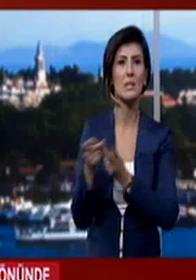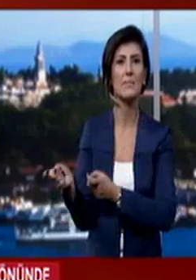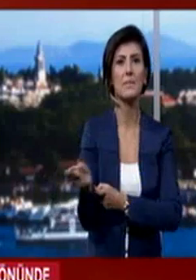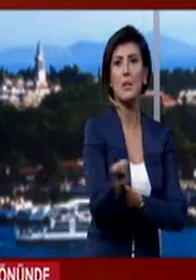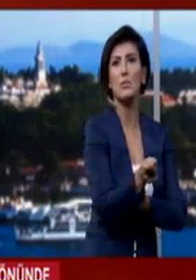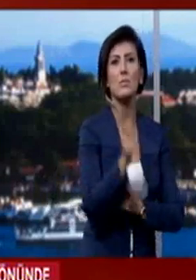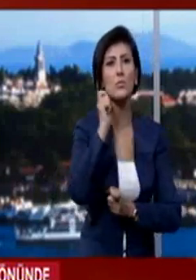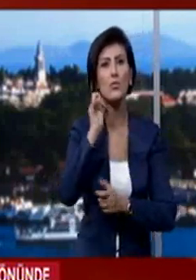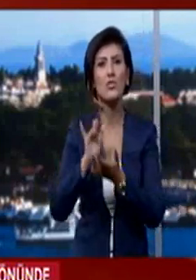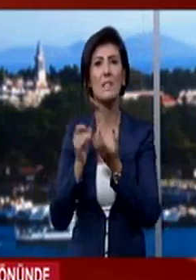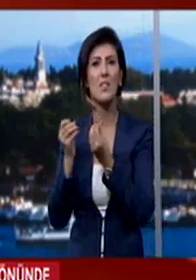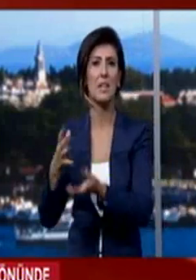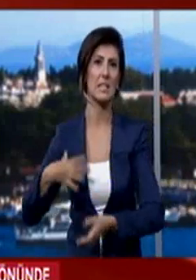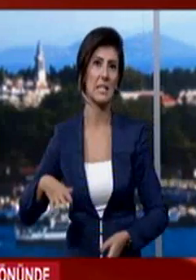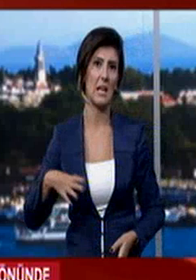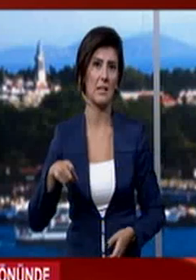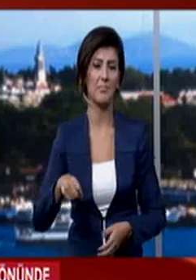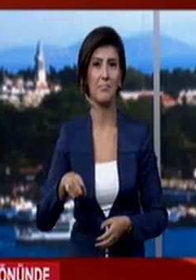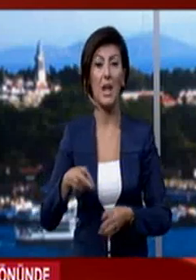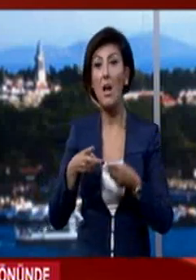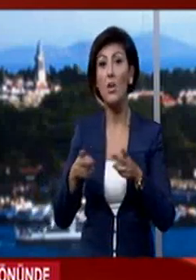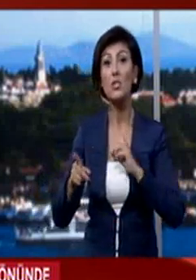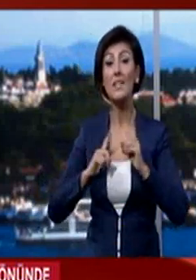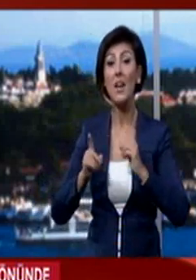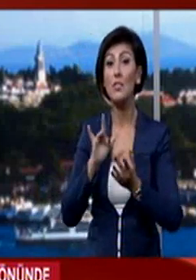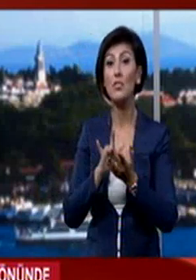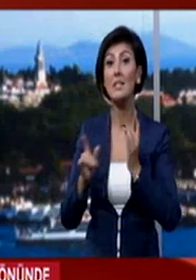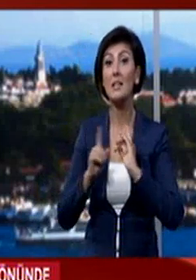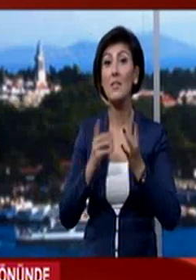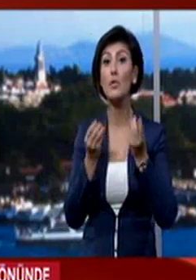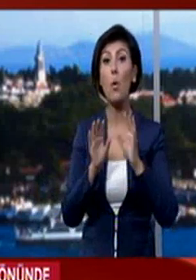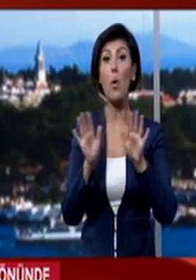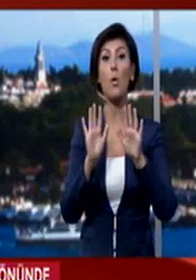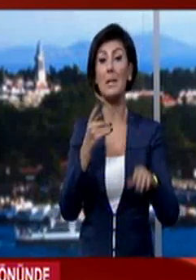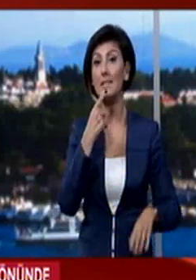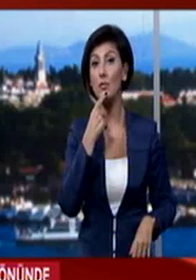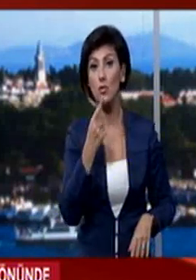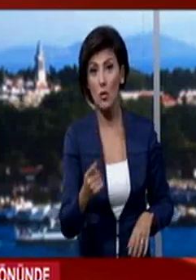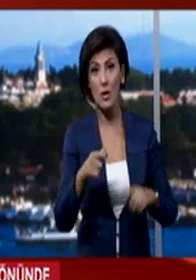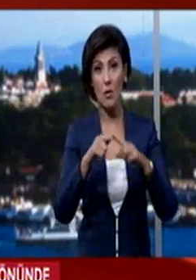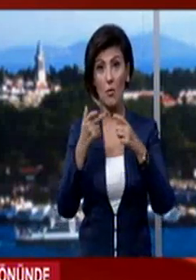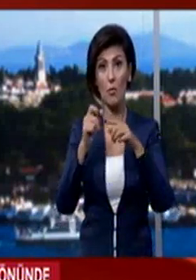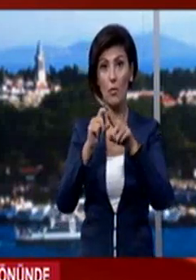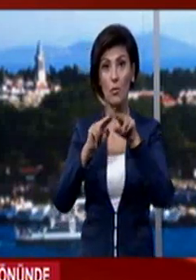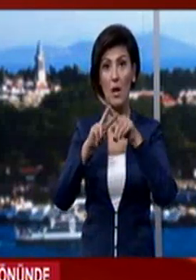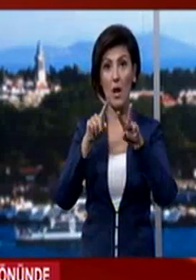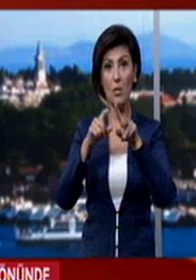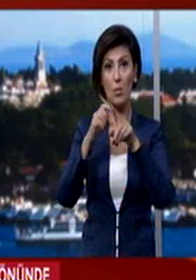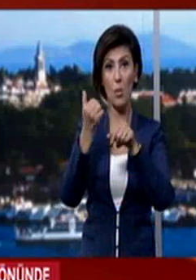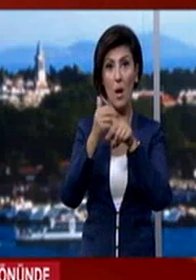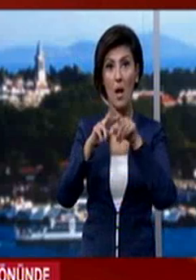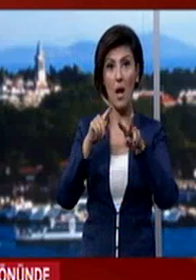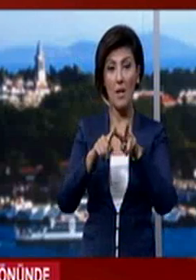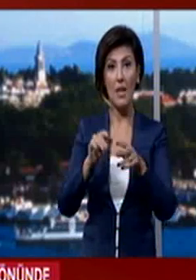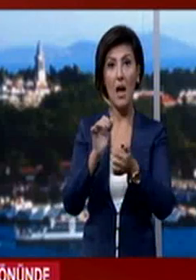suçlarından cezalandırılması istendi. Açılan davanın ceza davası olmadığını vurgulayan Furkan Doğan'ın ailesinin